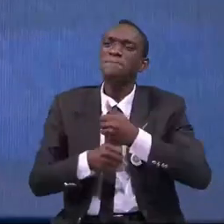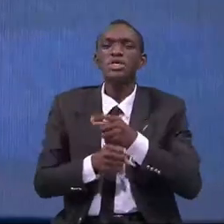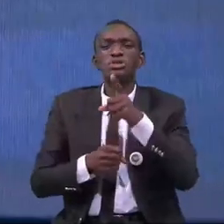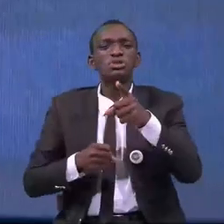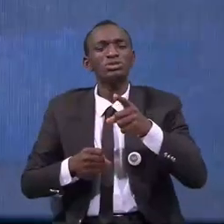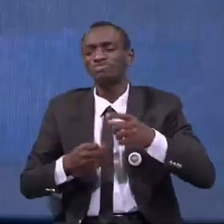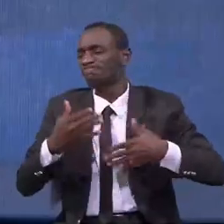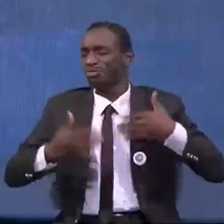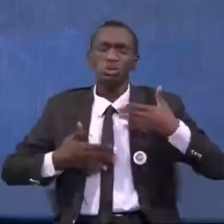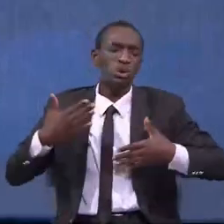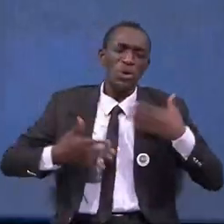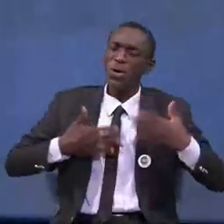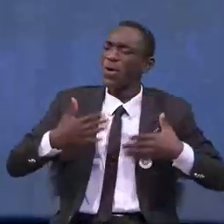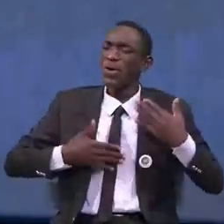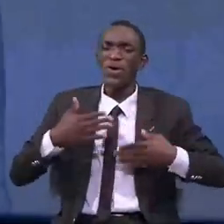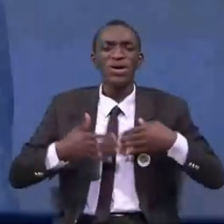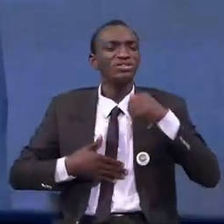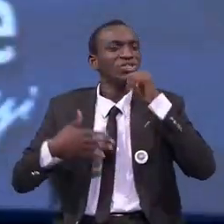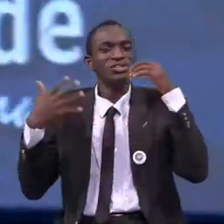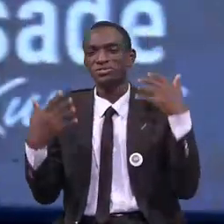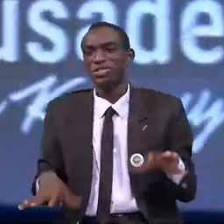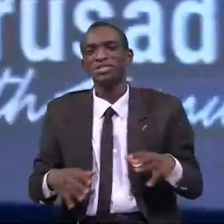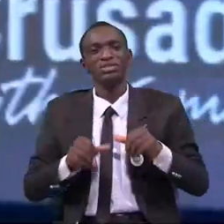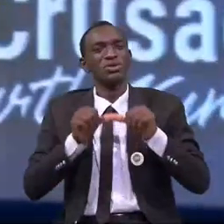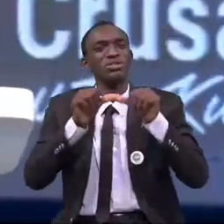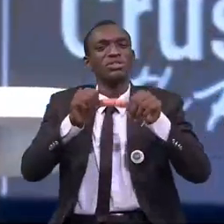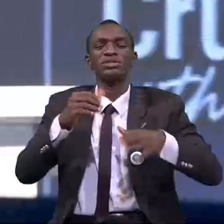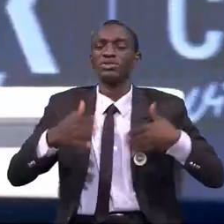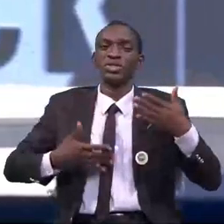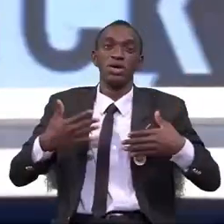touche votre salut vous offre une joie